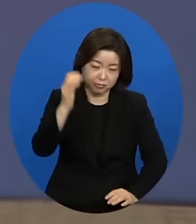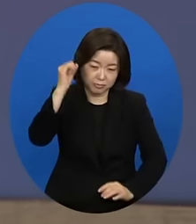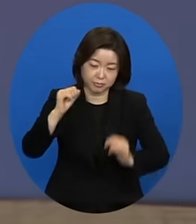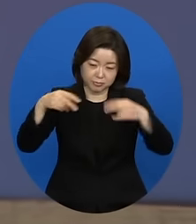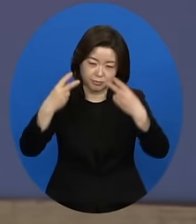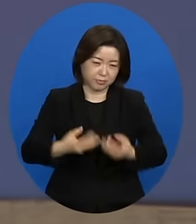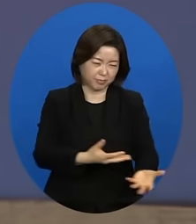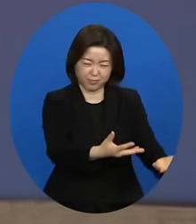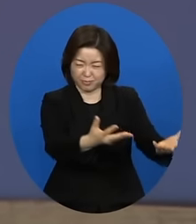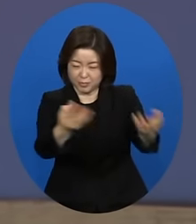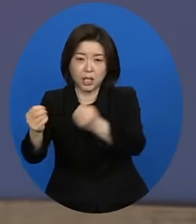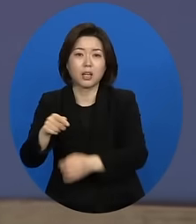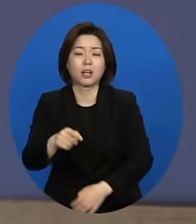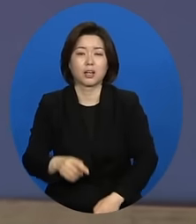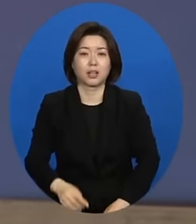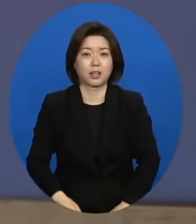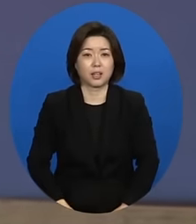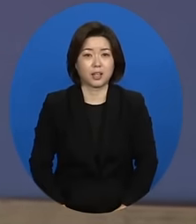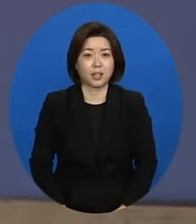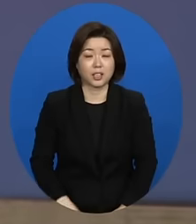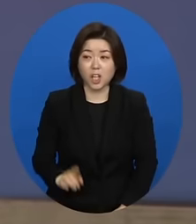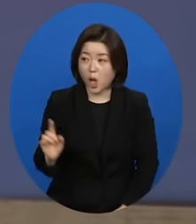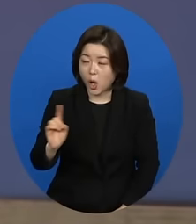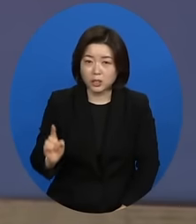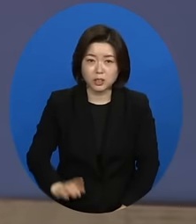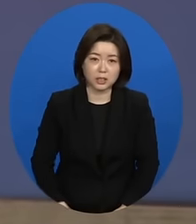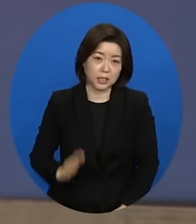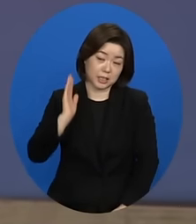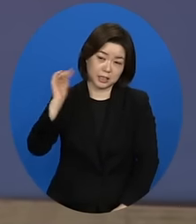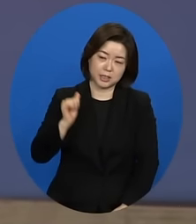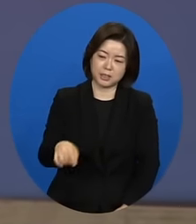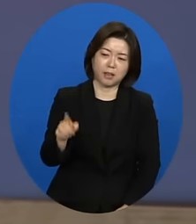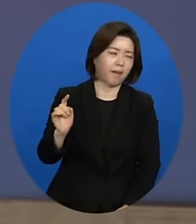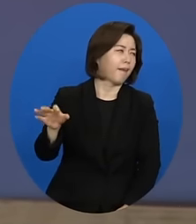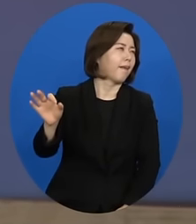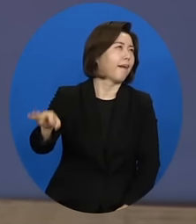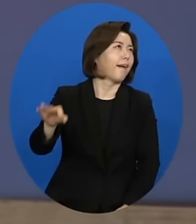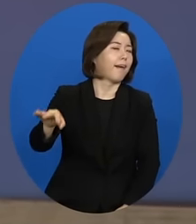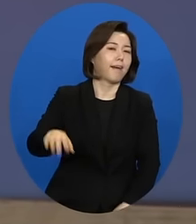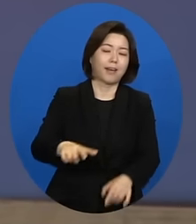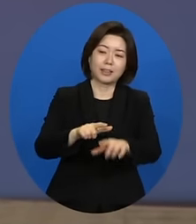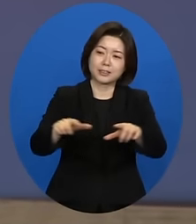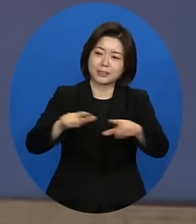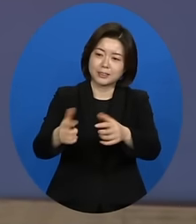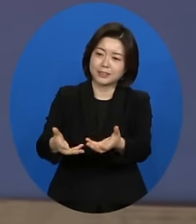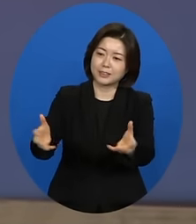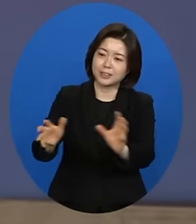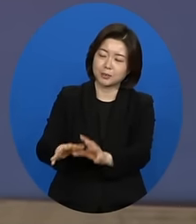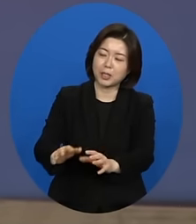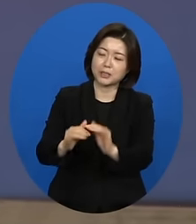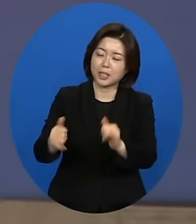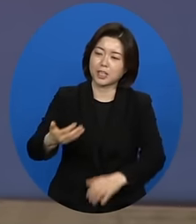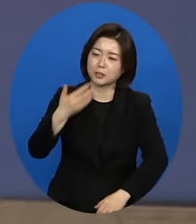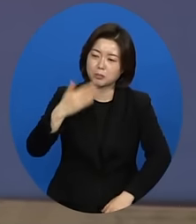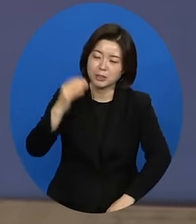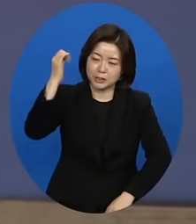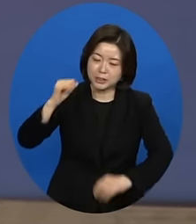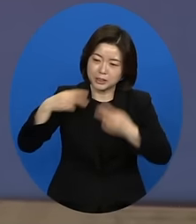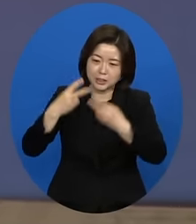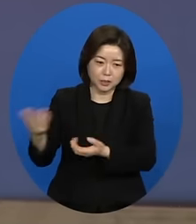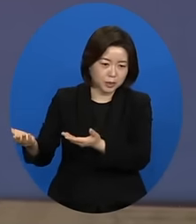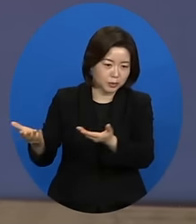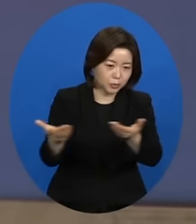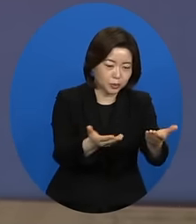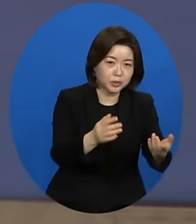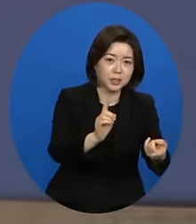얼마든지 있건만 어쩌다가 대통령을 그따위 서민층이 먹는 냉면을